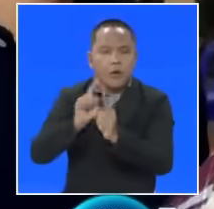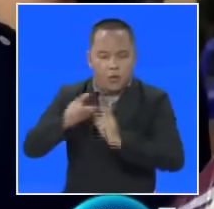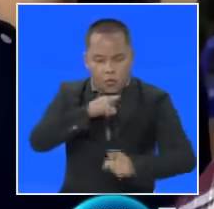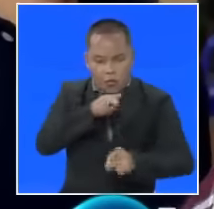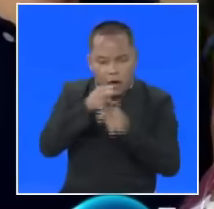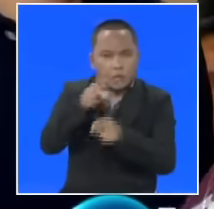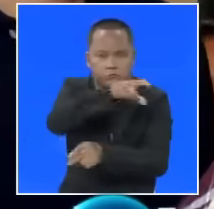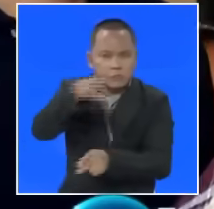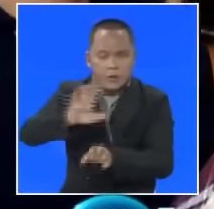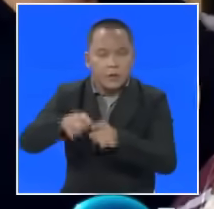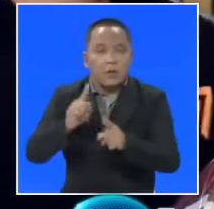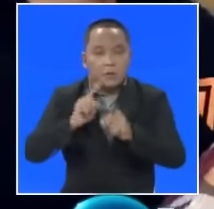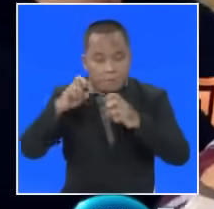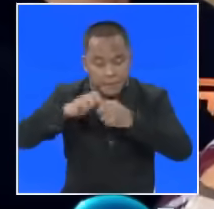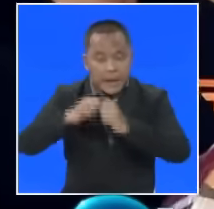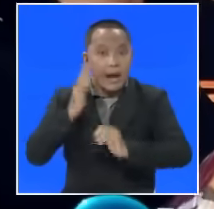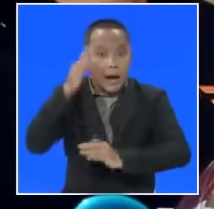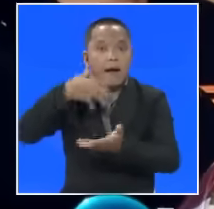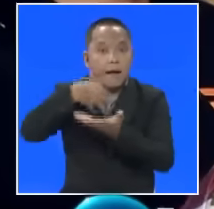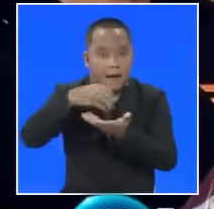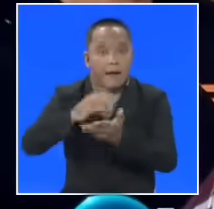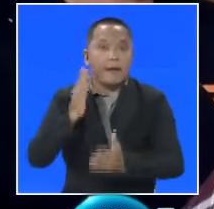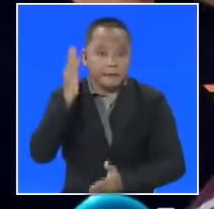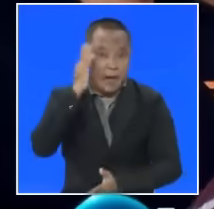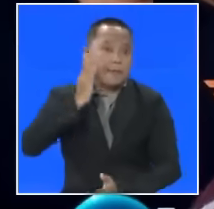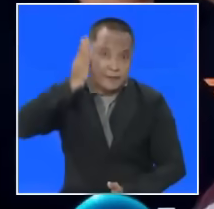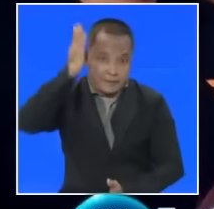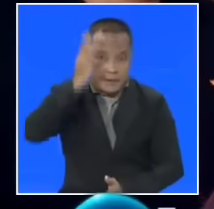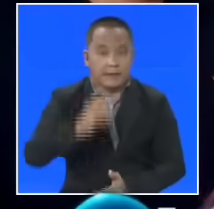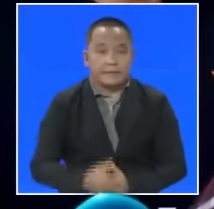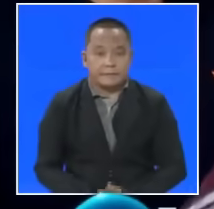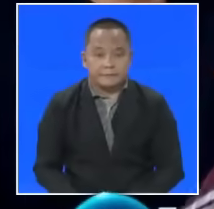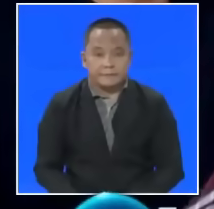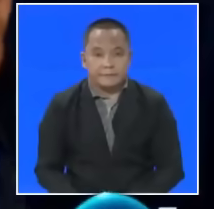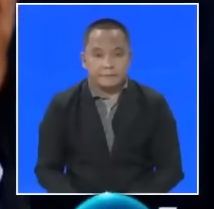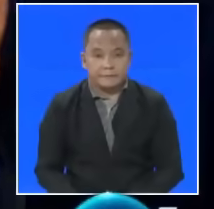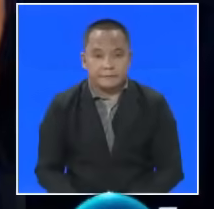แล้วถ้ามีความคืบหน้าอย่างไรจะแจ้งให้พี่น้องประชาชนรับทราบโดยเร็วที่สุดค่ะ